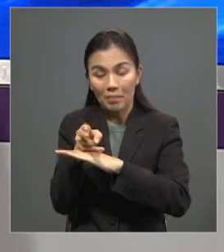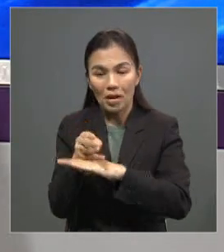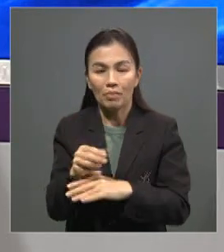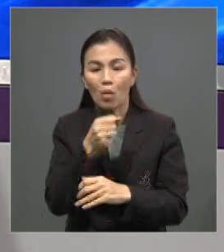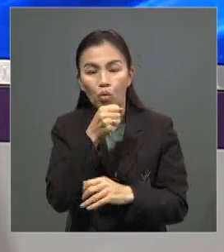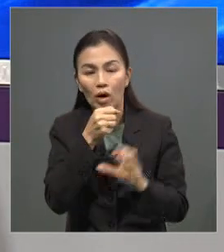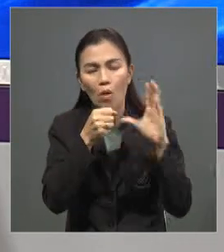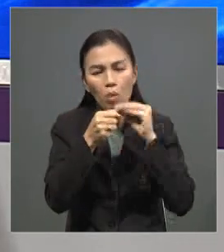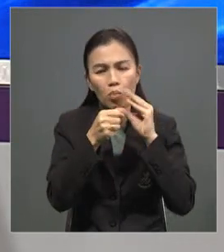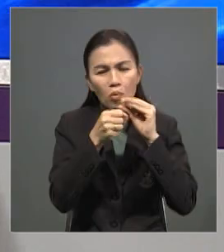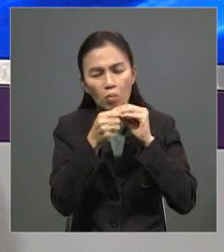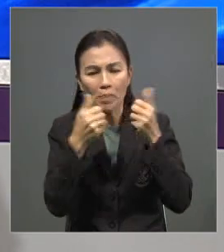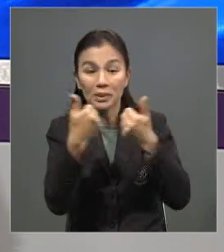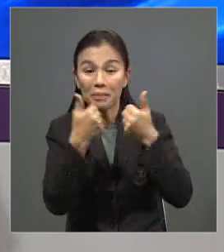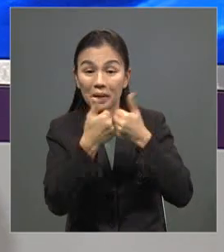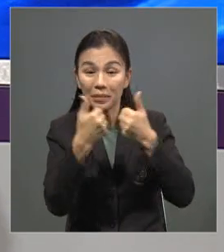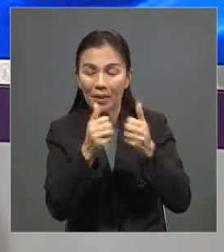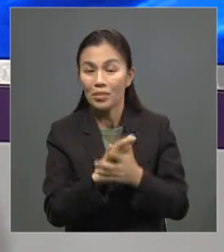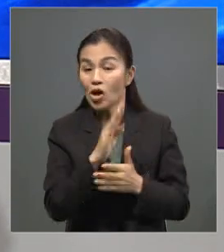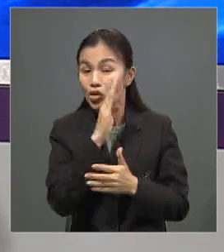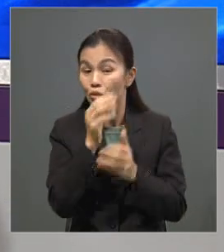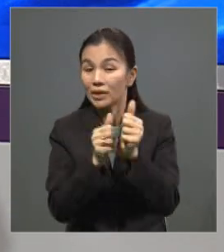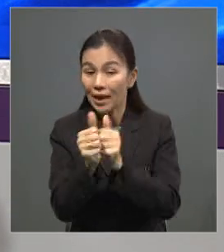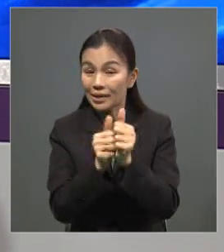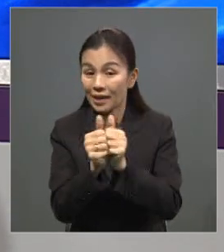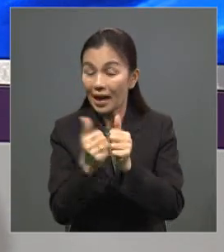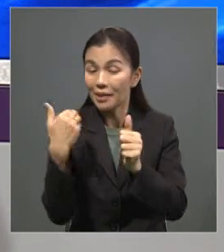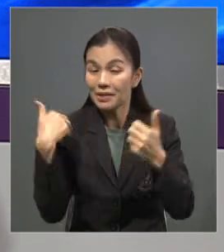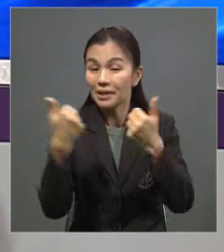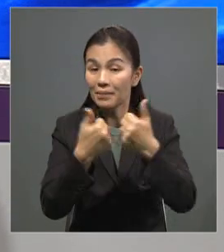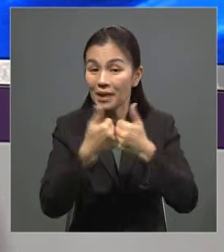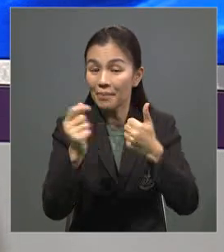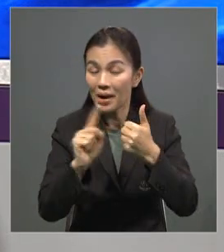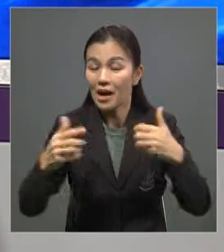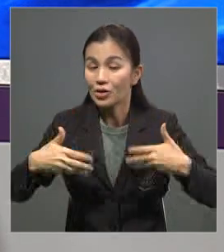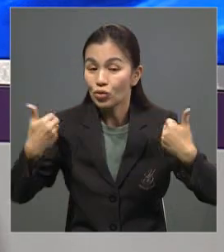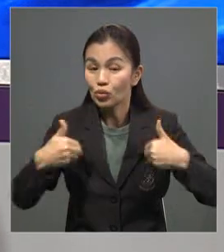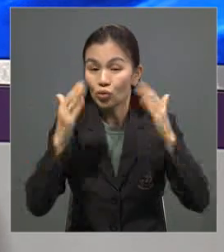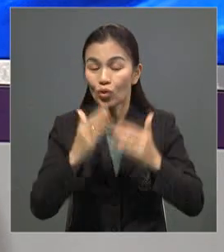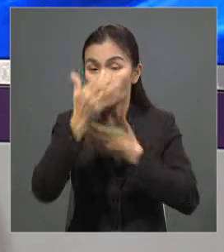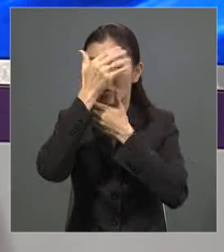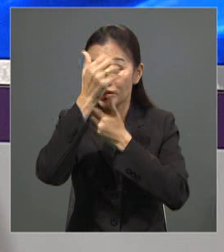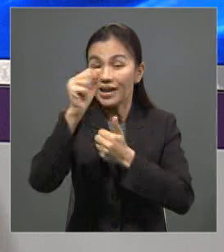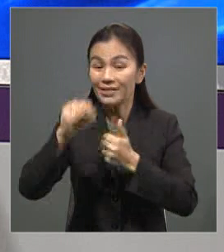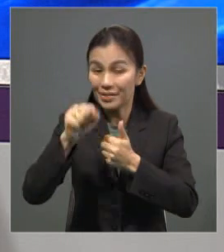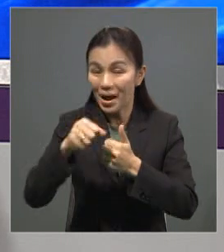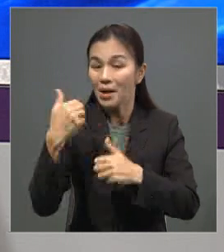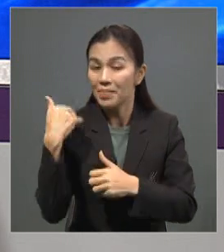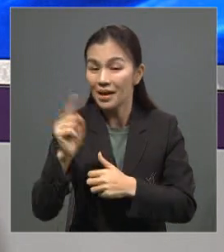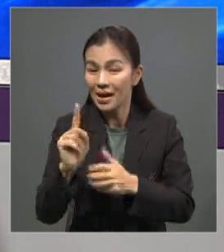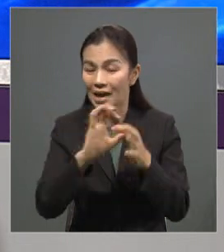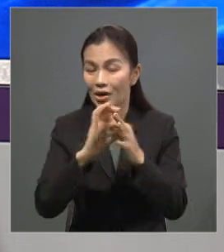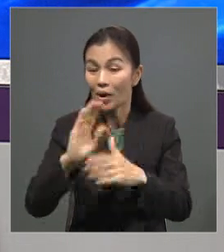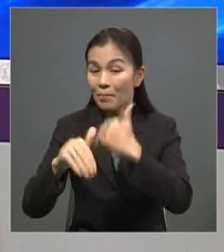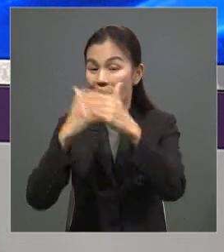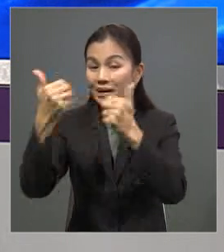มและเวลาจะแข่งกันเนี่ยครับเกมก็ต้องเลือกเกมที่สนุกมีคนสนใจใช่ไหมครับเพราะฉะนั้นก็ต้องมีคนพัฒ